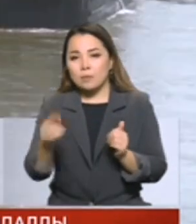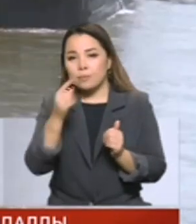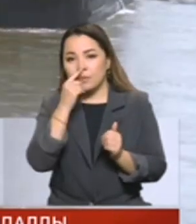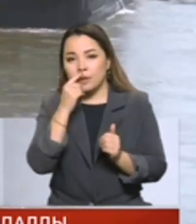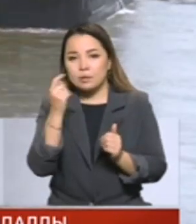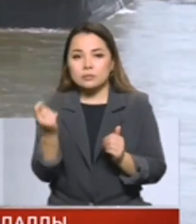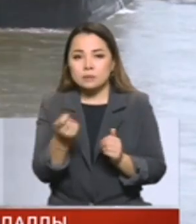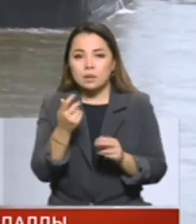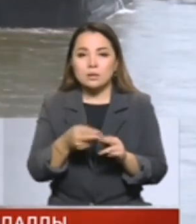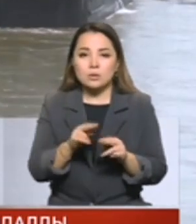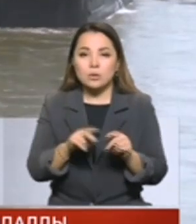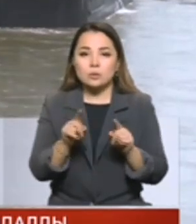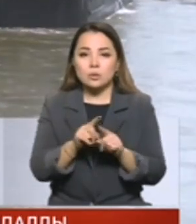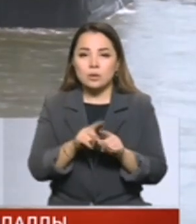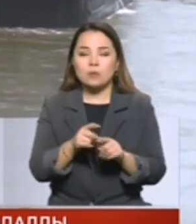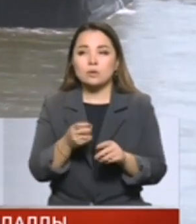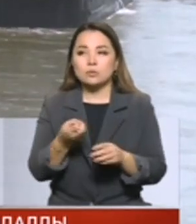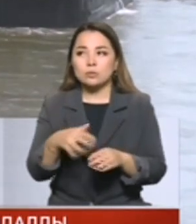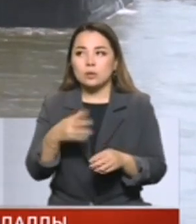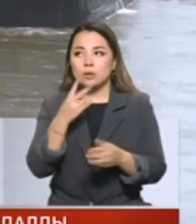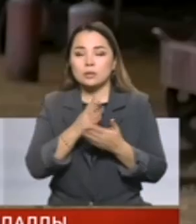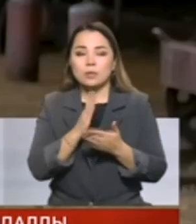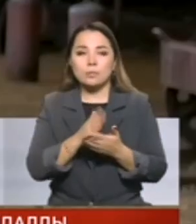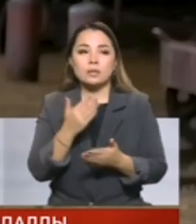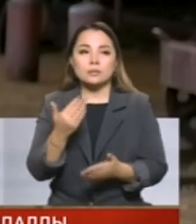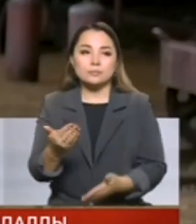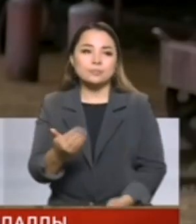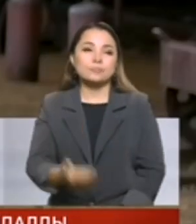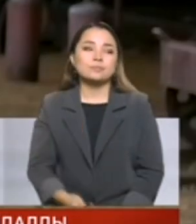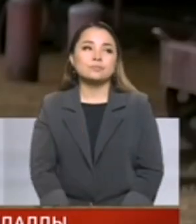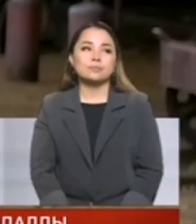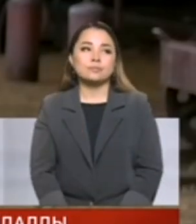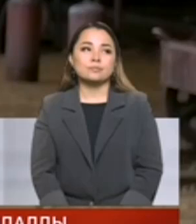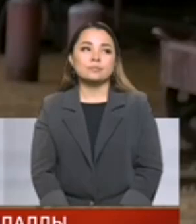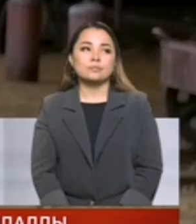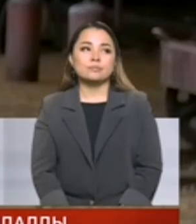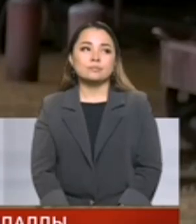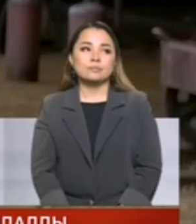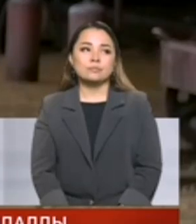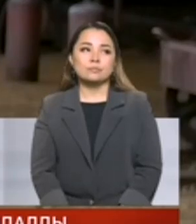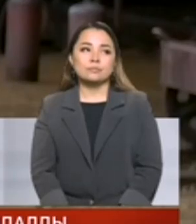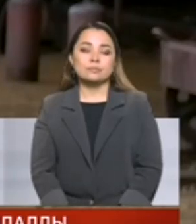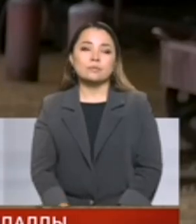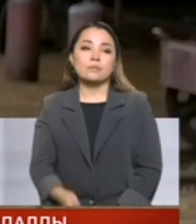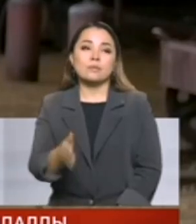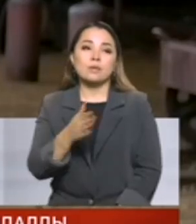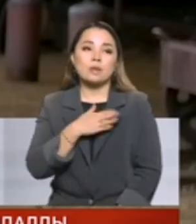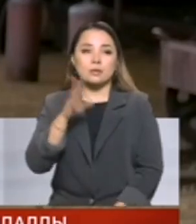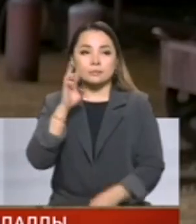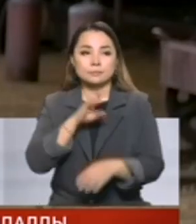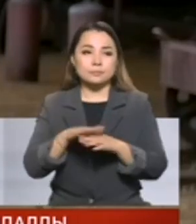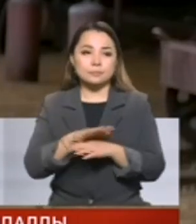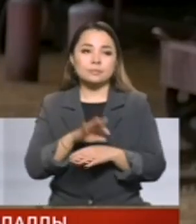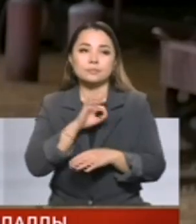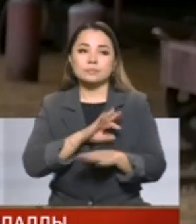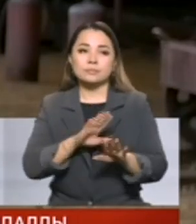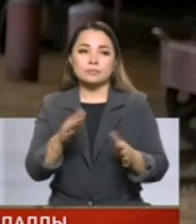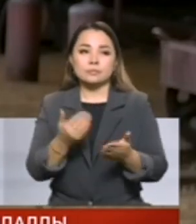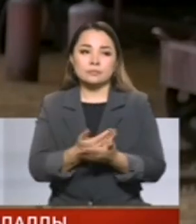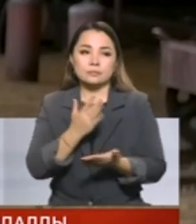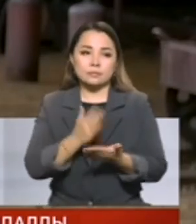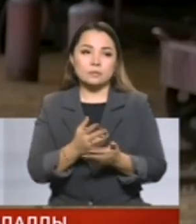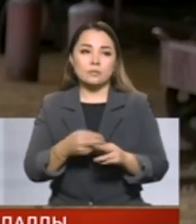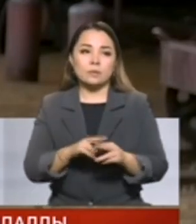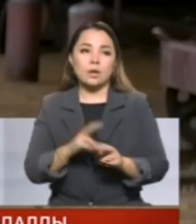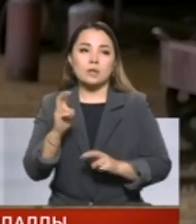келтіретіндіктен боксерлік қызмет аса қымбатқа түседі. Это невыгодно, государство невыгодно. Бұл мемлекетіміз үшін өте тиімсіз шешім.